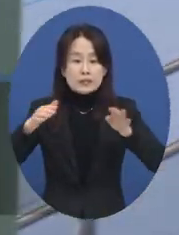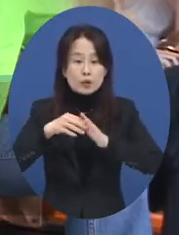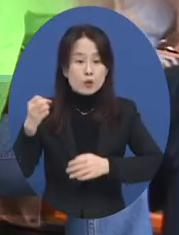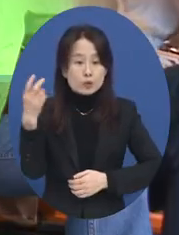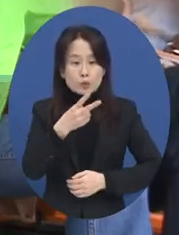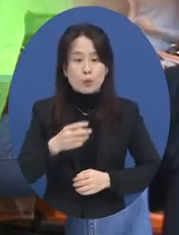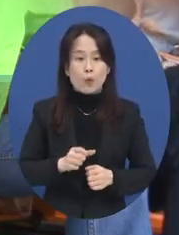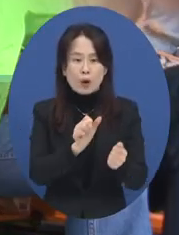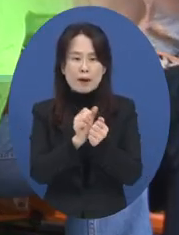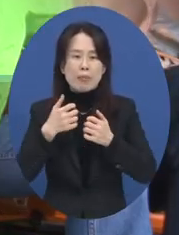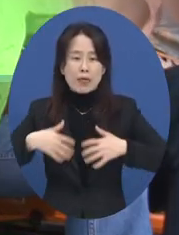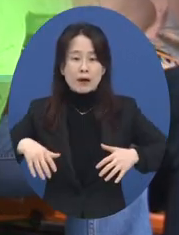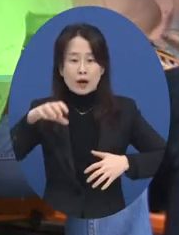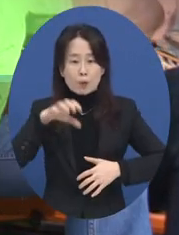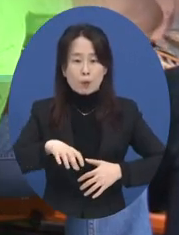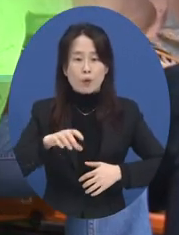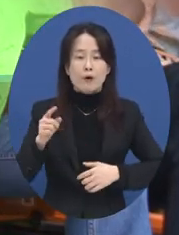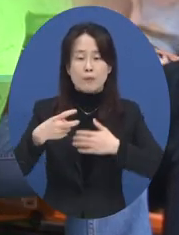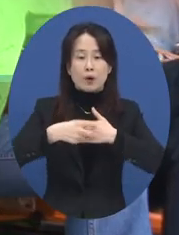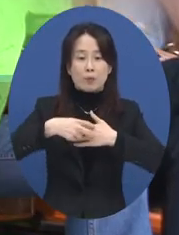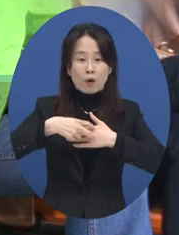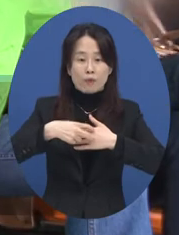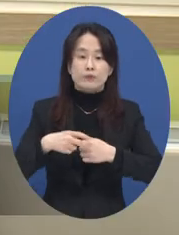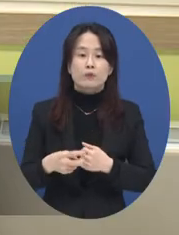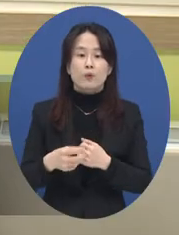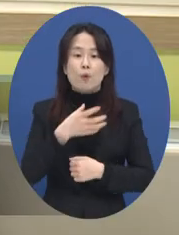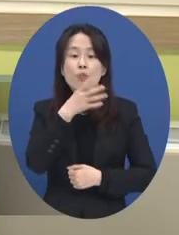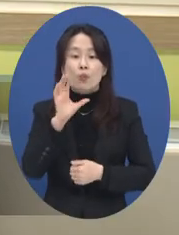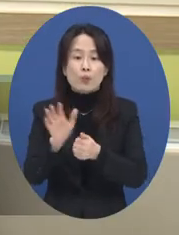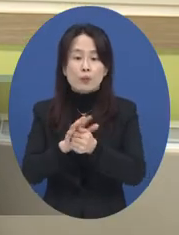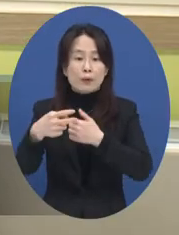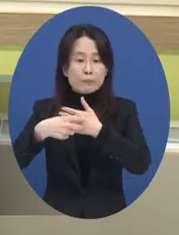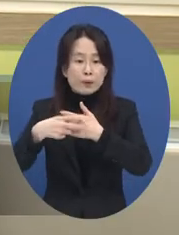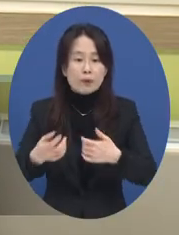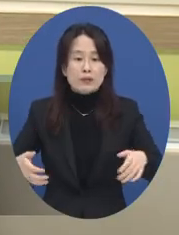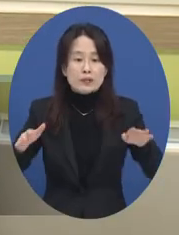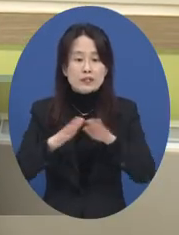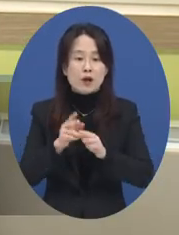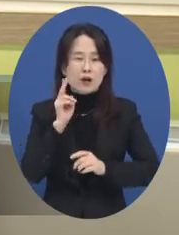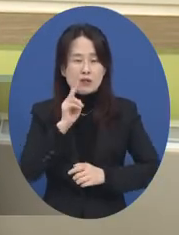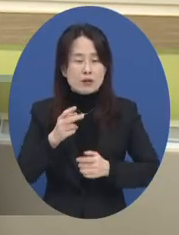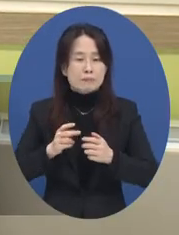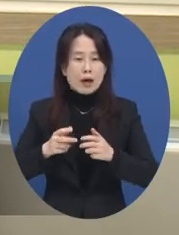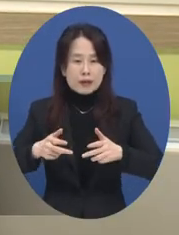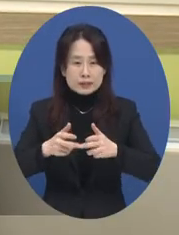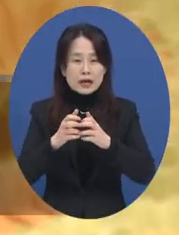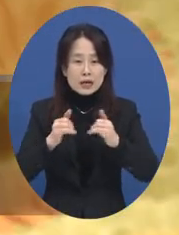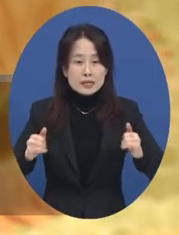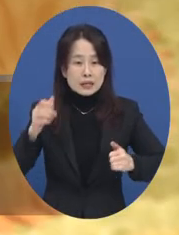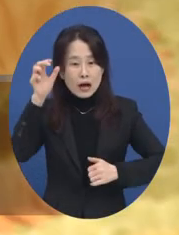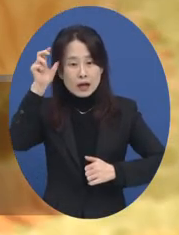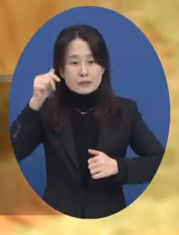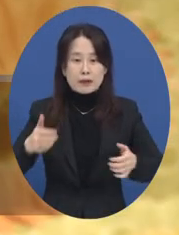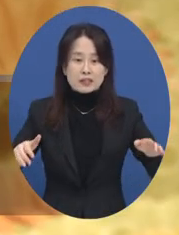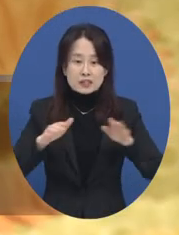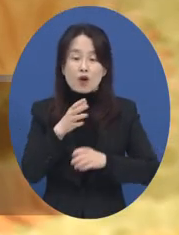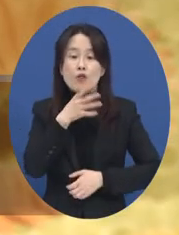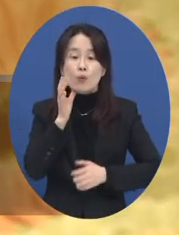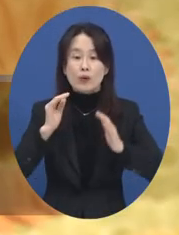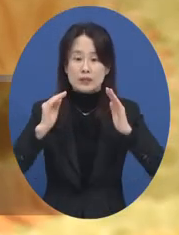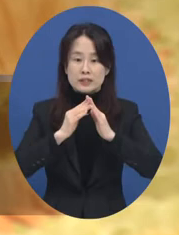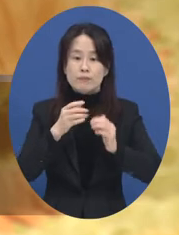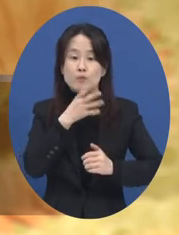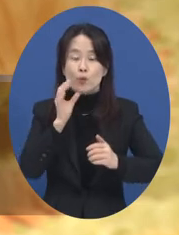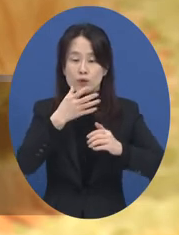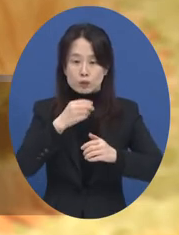감염 취약 시설로 분리된 의료기관 요양병원 시설 중증장애인 심해 시설 경로당 노인복지관